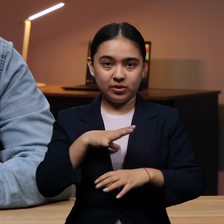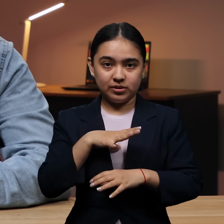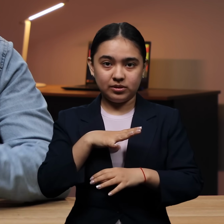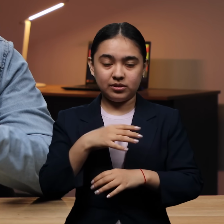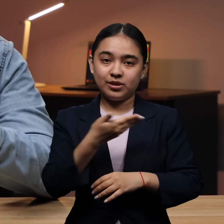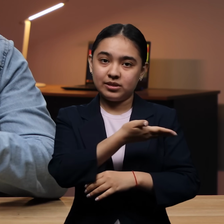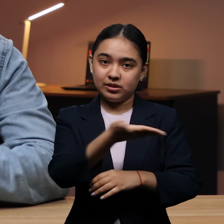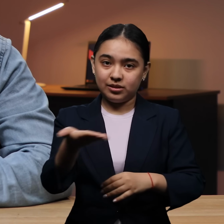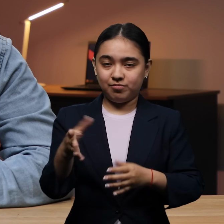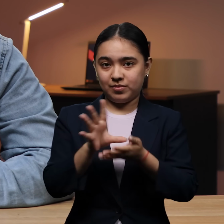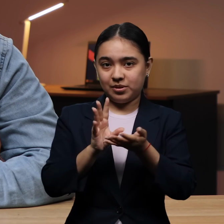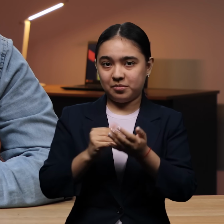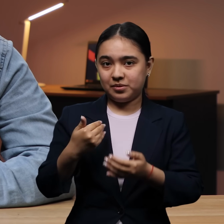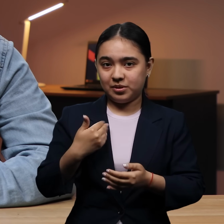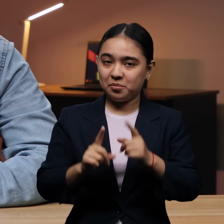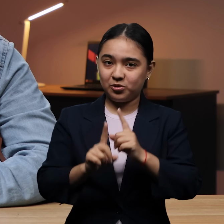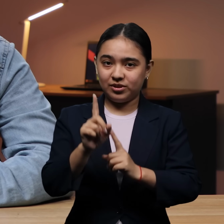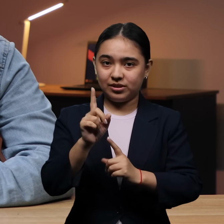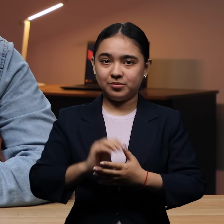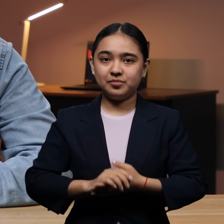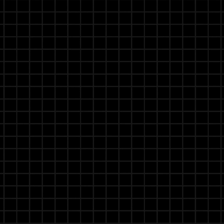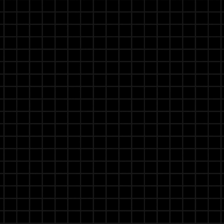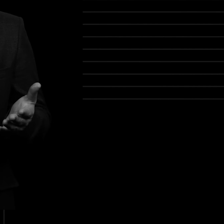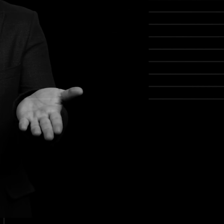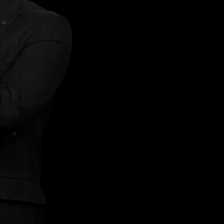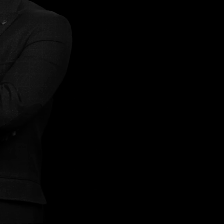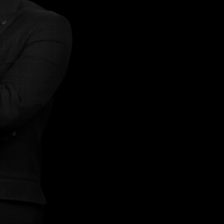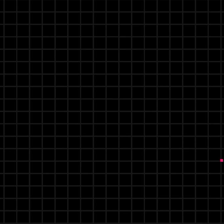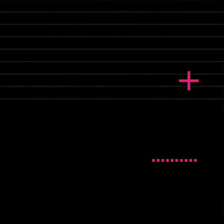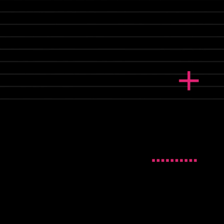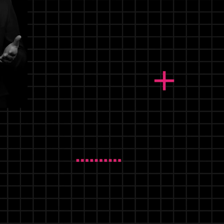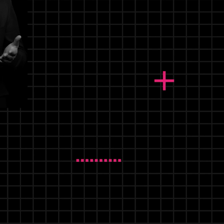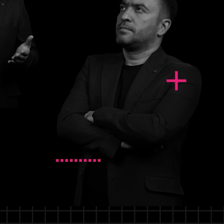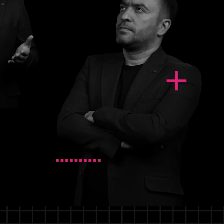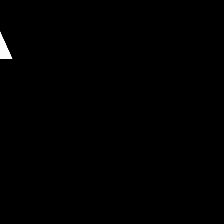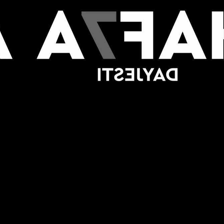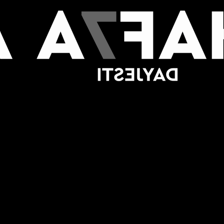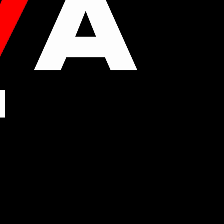bo'lasiz. Sizlarga havasdaman. Boshladik.